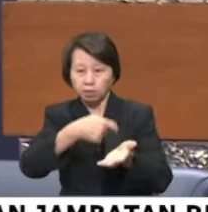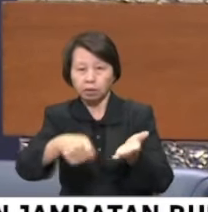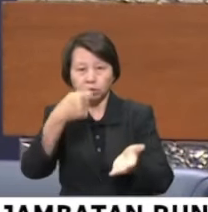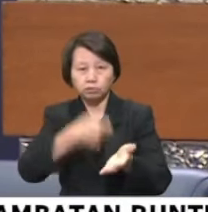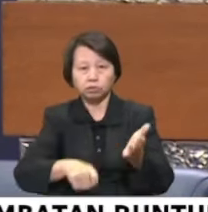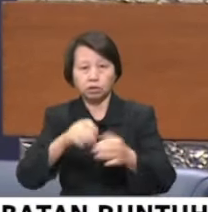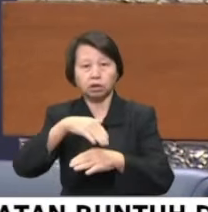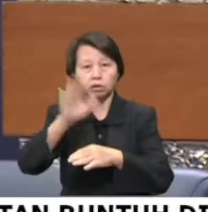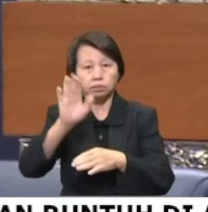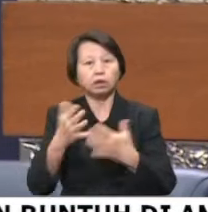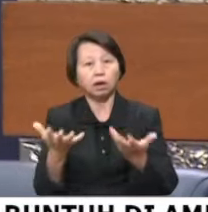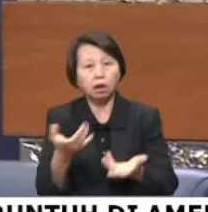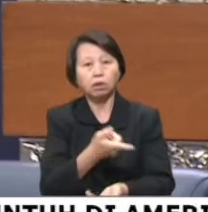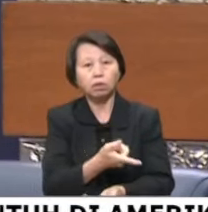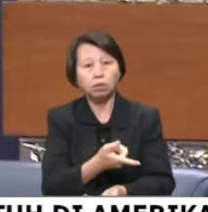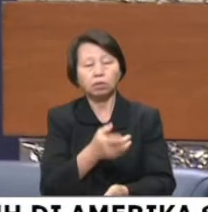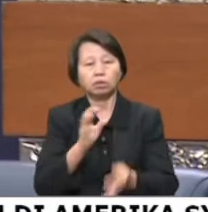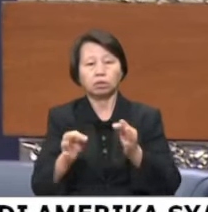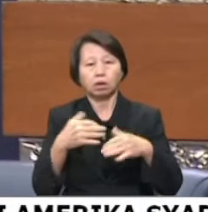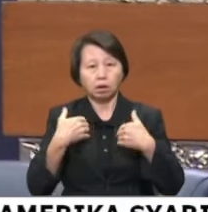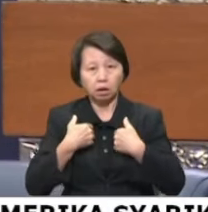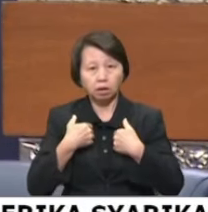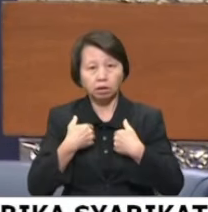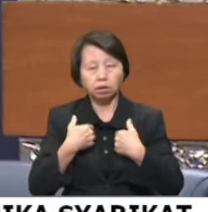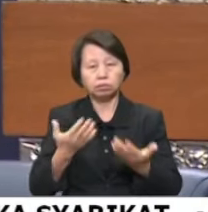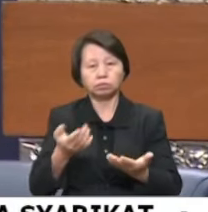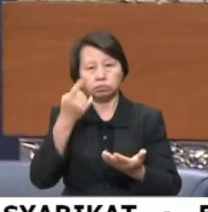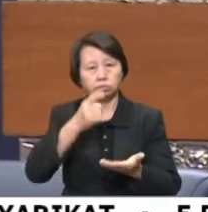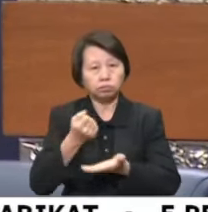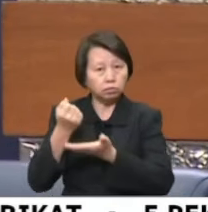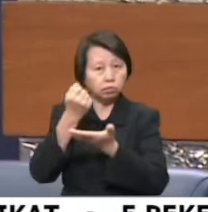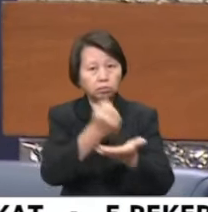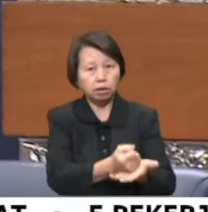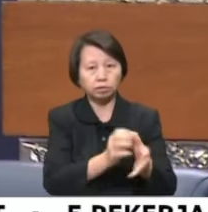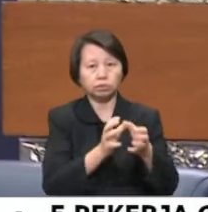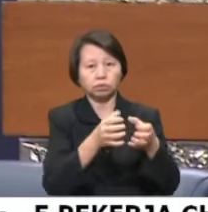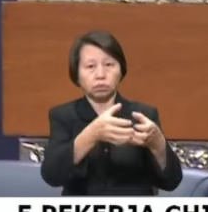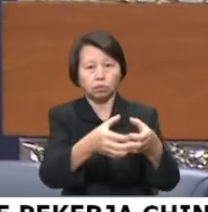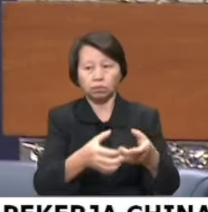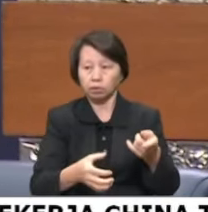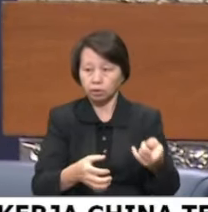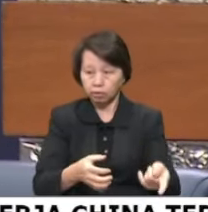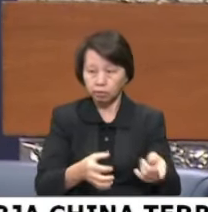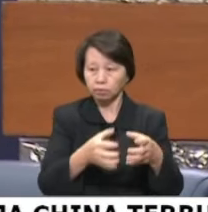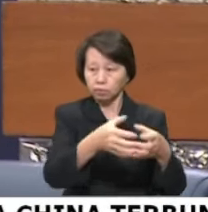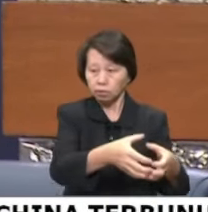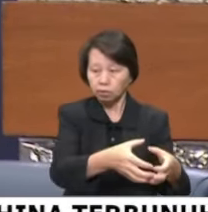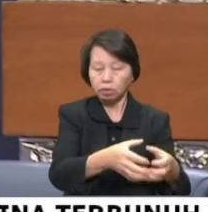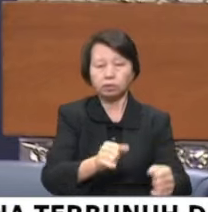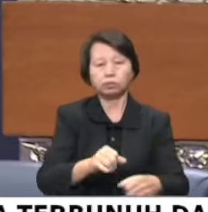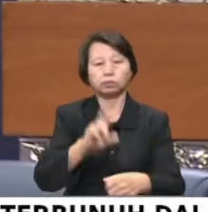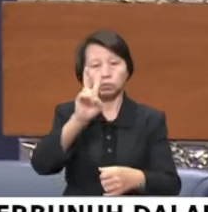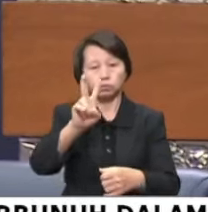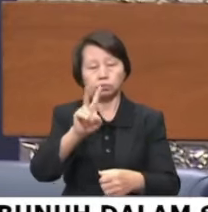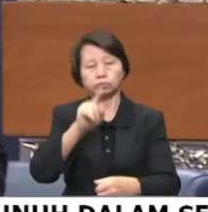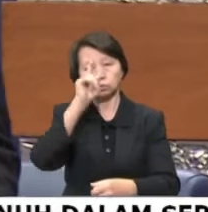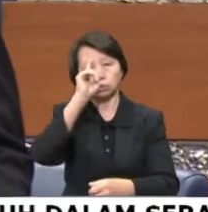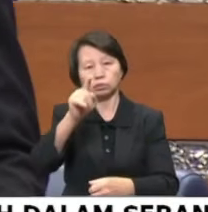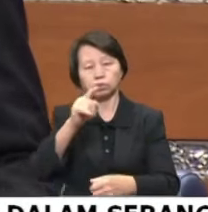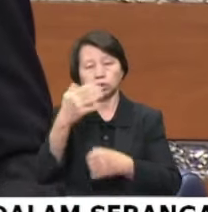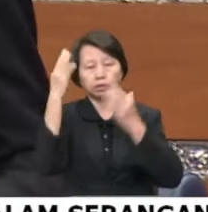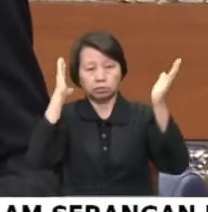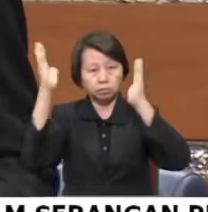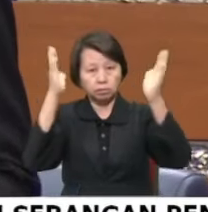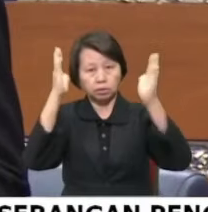lebih. Jadi apakah ada langkah-langkah mitigasi untuk membantu golongan ini? Dan yang kedua yang lebih mustahak adalah memastikan negara